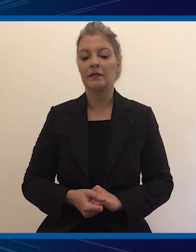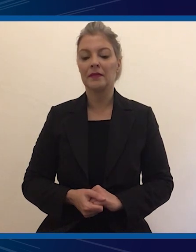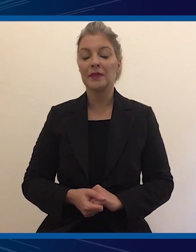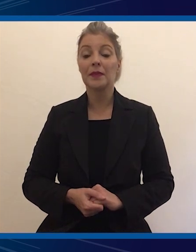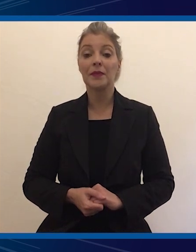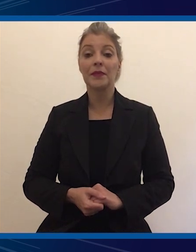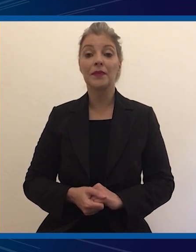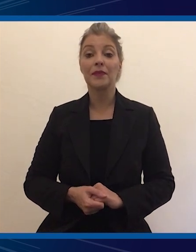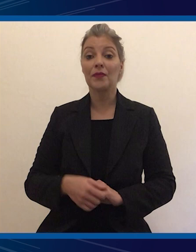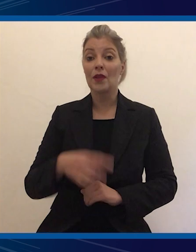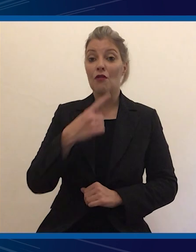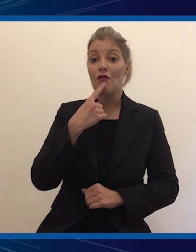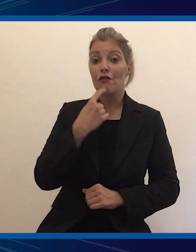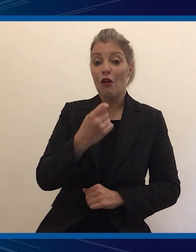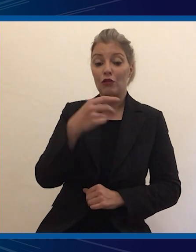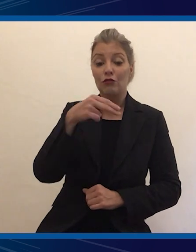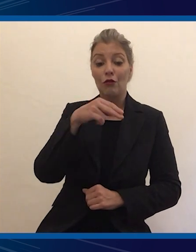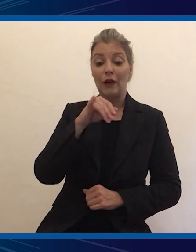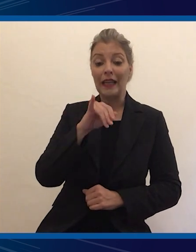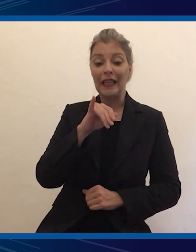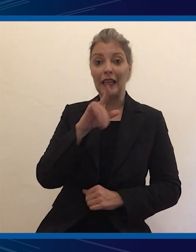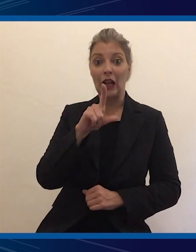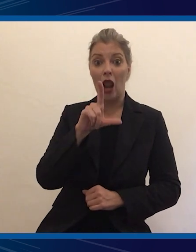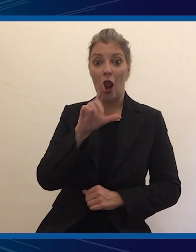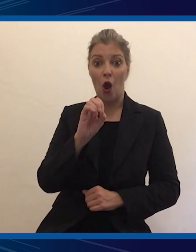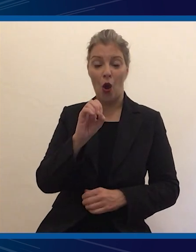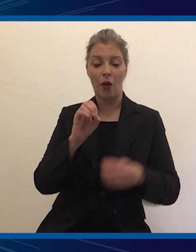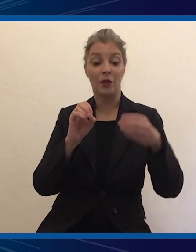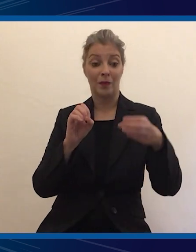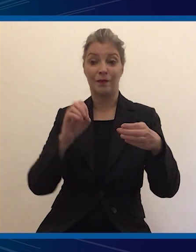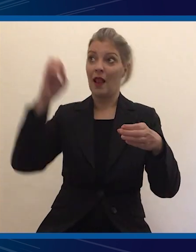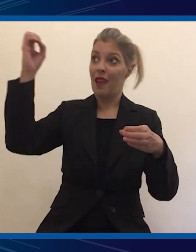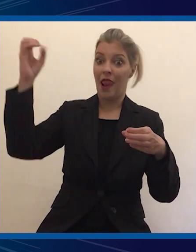Se irradiamo il poliedrico rosso nilo con una lampada UV,